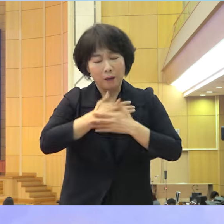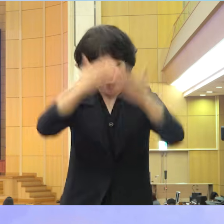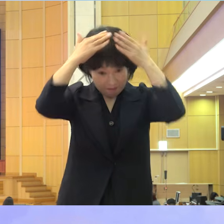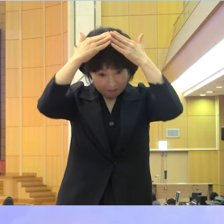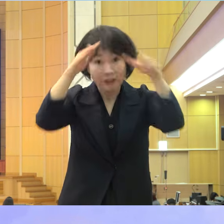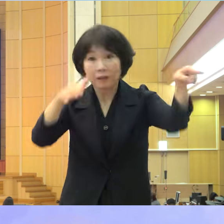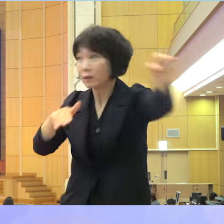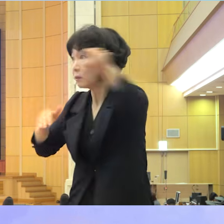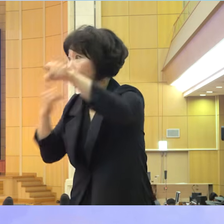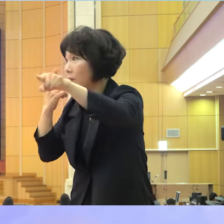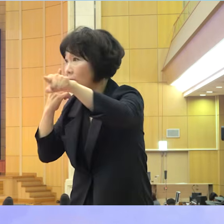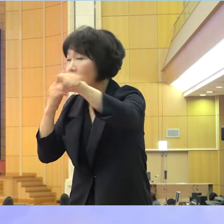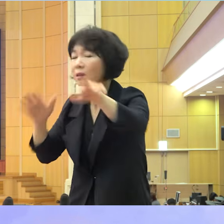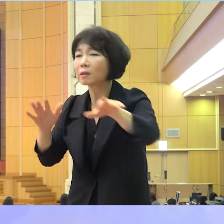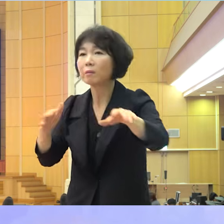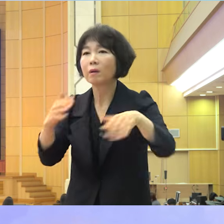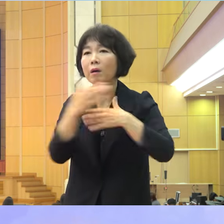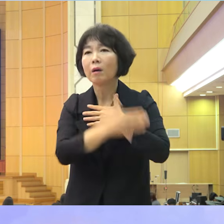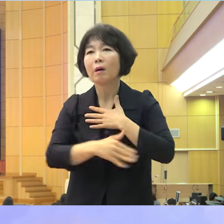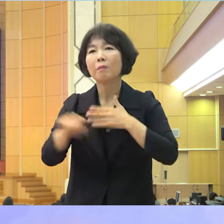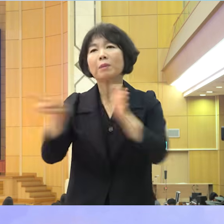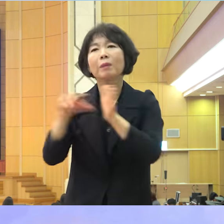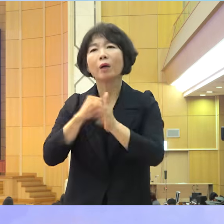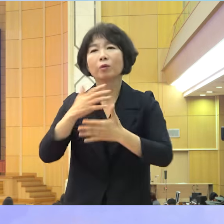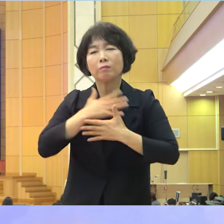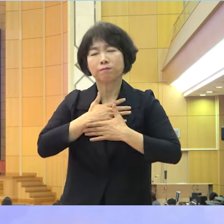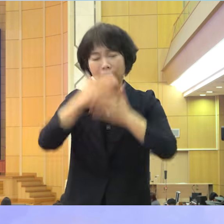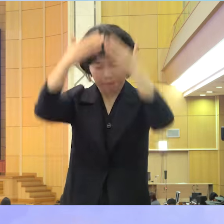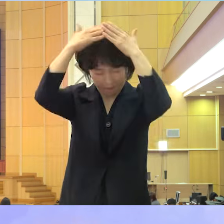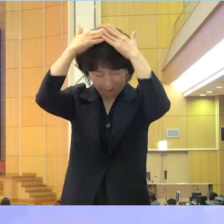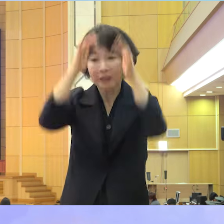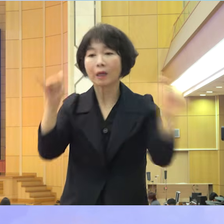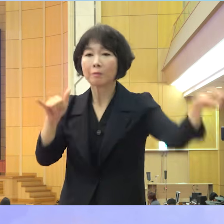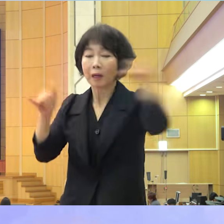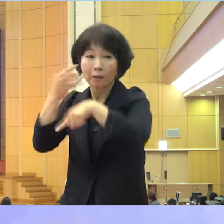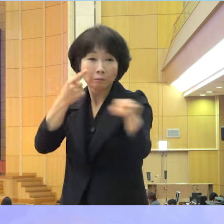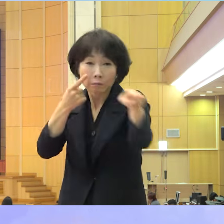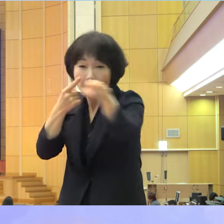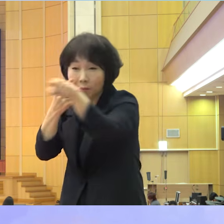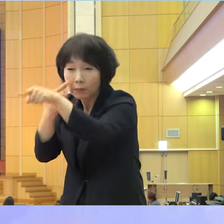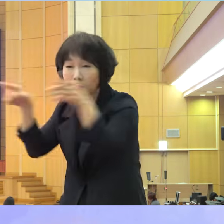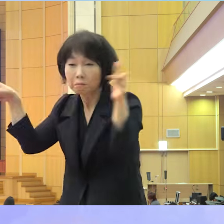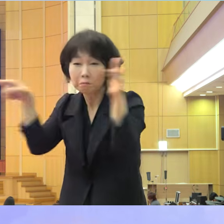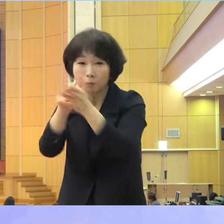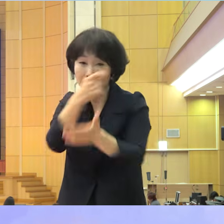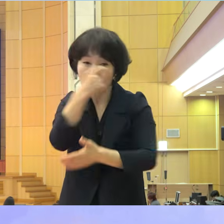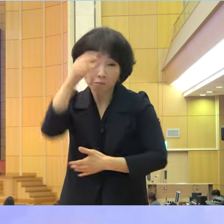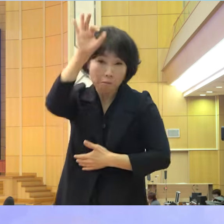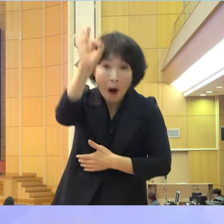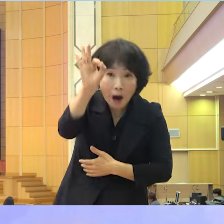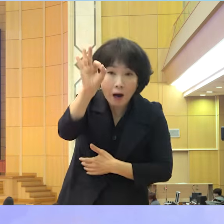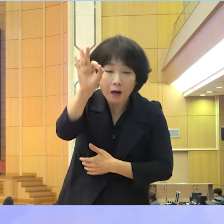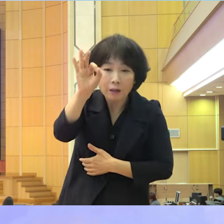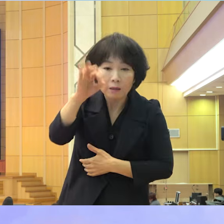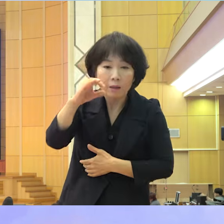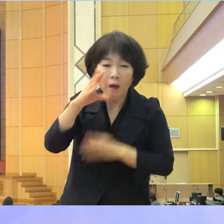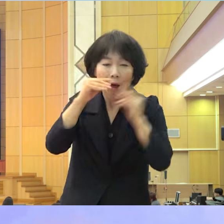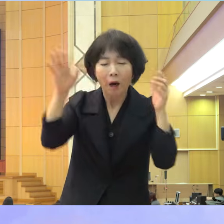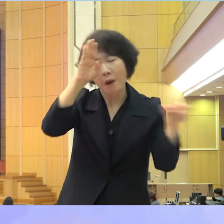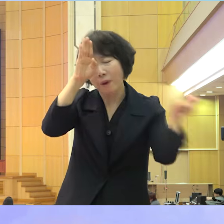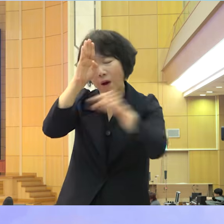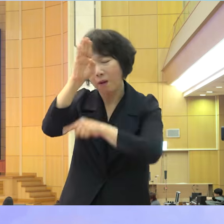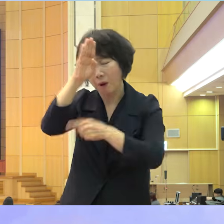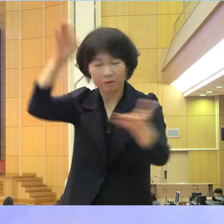얹었습니다. 이렇게 믿음으로 손을 얹은 자들에게 주님께서 저들의 믿음을 보시고 어떤